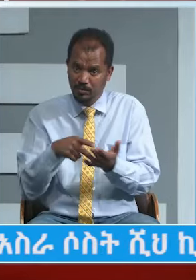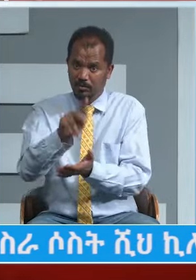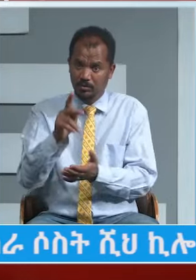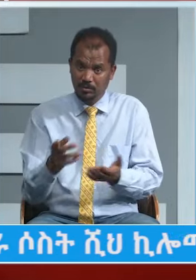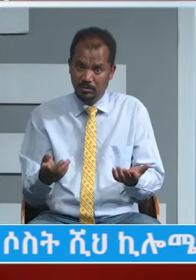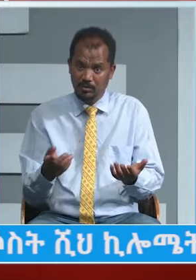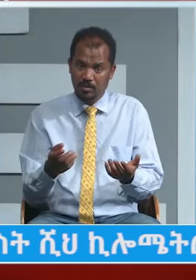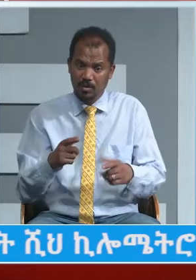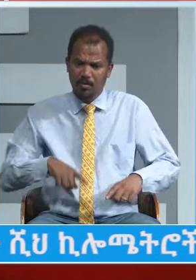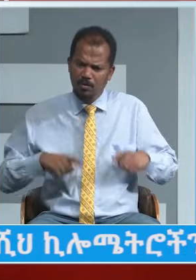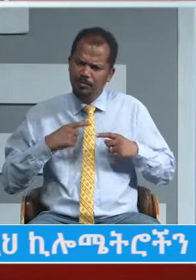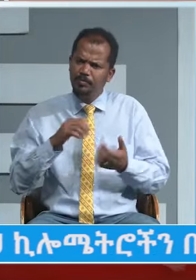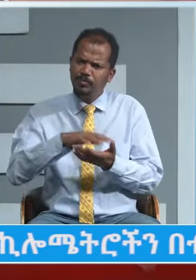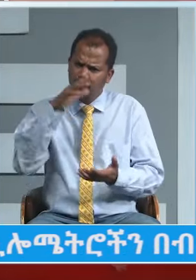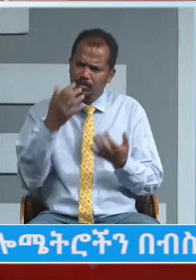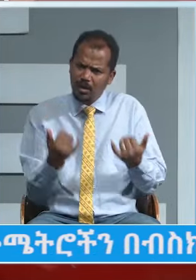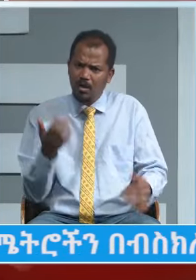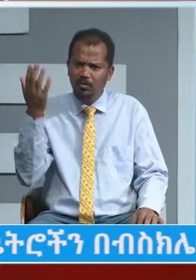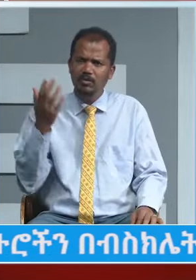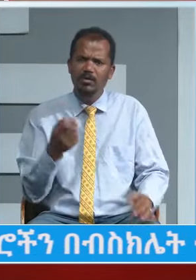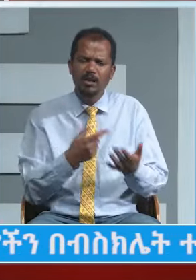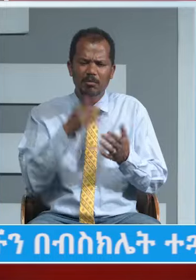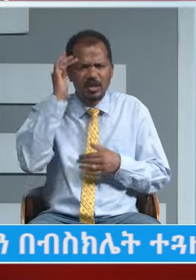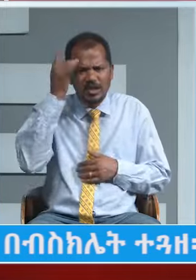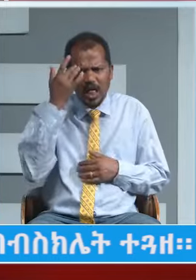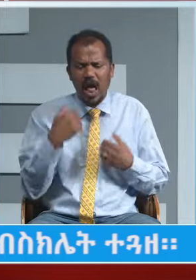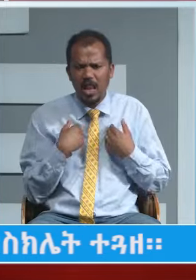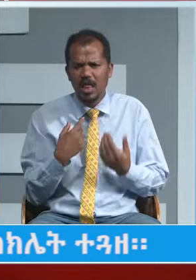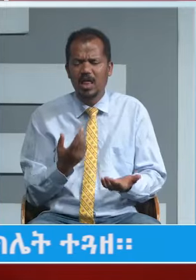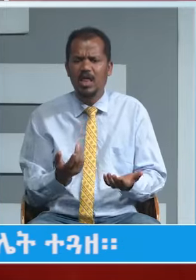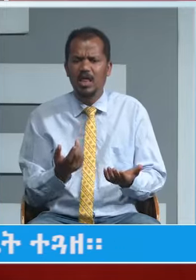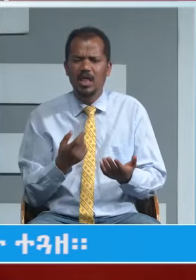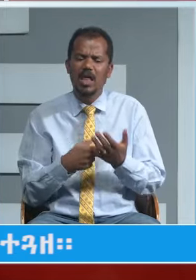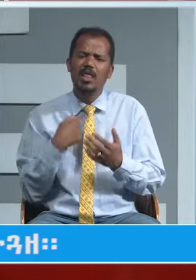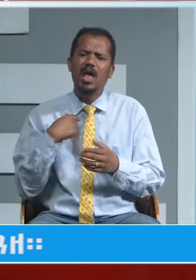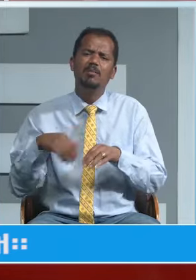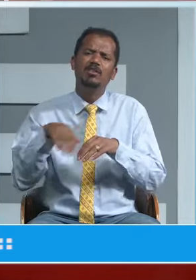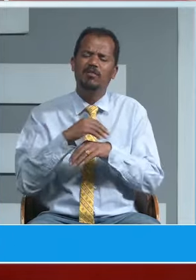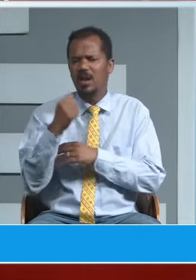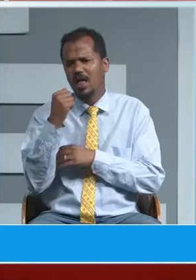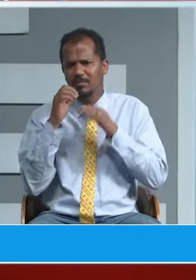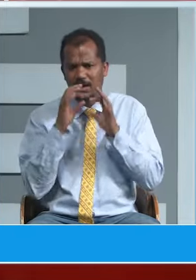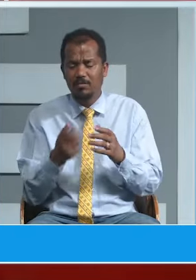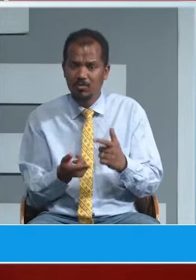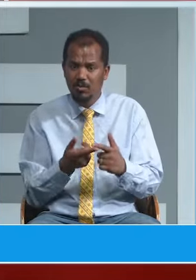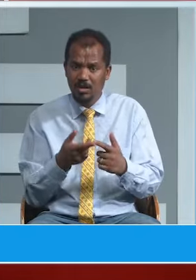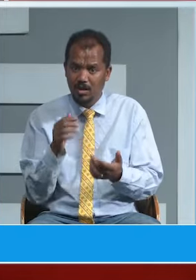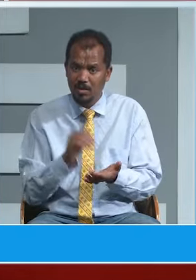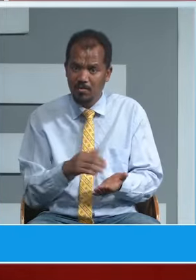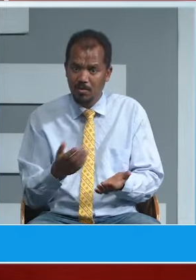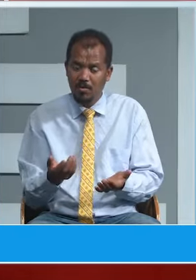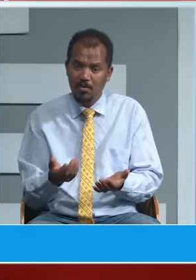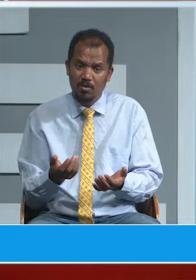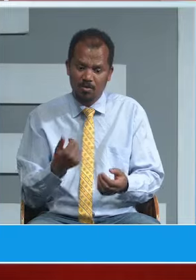አካባቢ ነው የሚከፍሉት። አንደኛ ኑሮ ውድነቱም አለ፣ ሁለተኛ ይህ ወረርሽኝም አለ። የአንድን መሸከም አቅሙም የለውም። ሁለተኛ